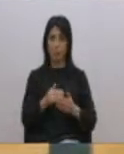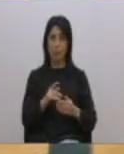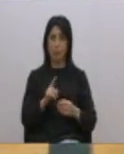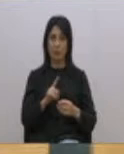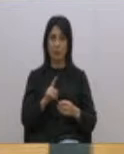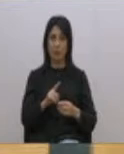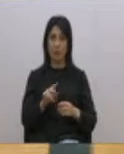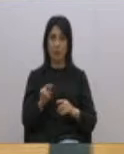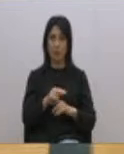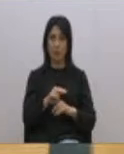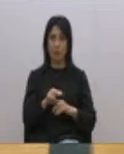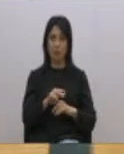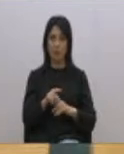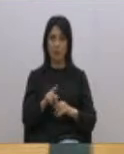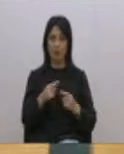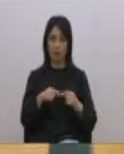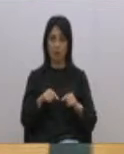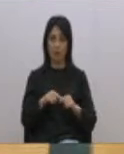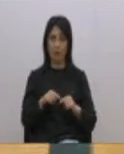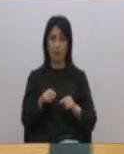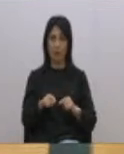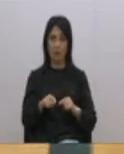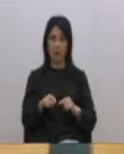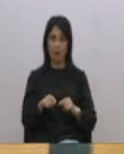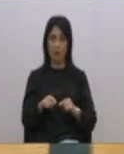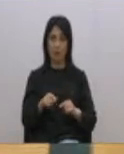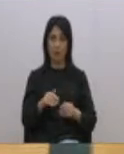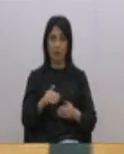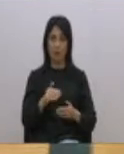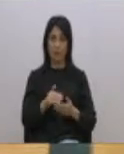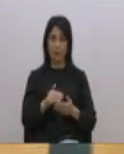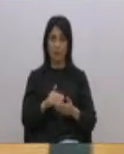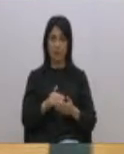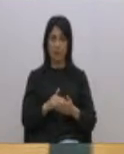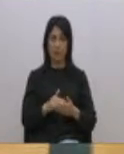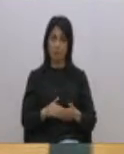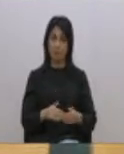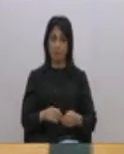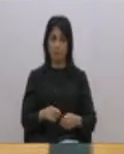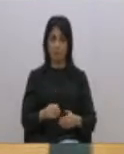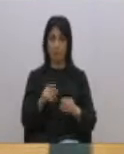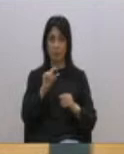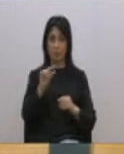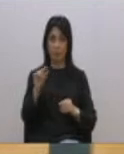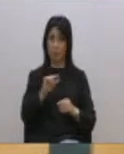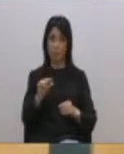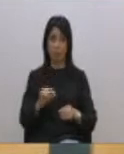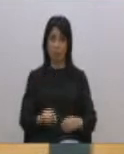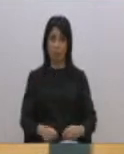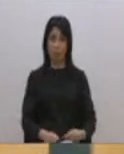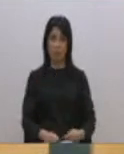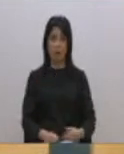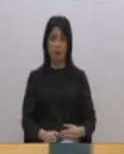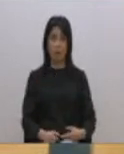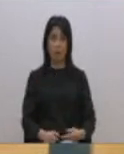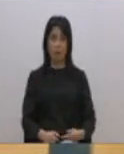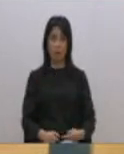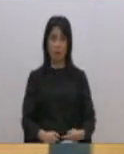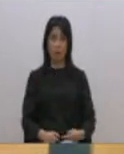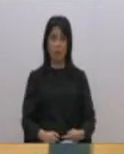გარკვეული შენიშვნები კომიტეტის ხმობაზე იქნა გამოთქმული, გაზიარებული და შეგვიძლია პუნქტობრივად გავყვეთ.